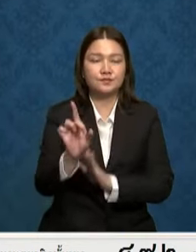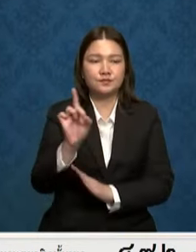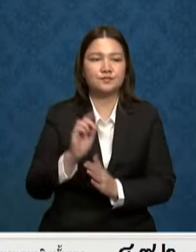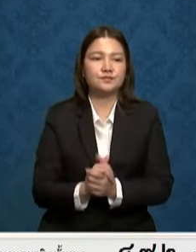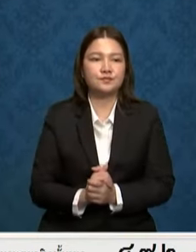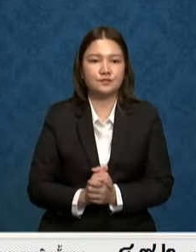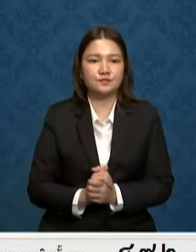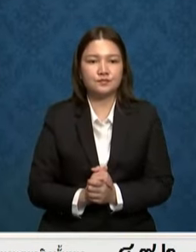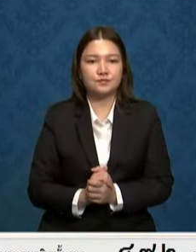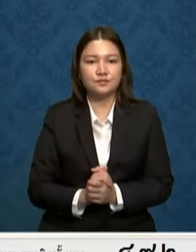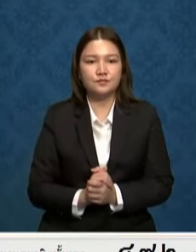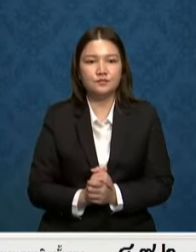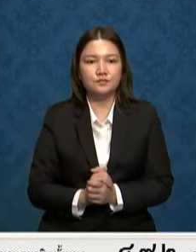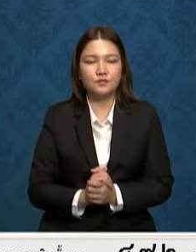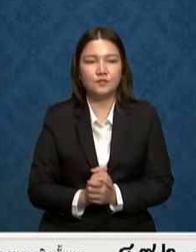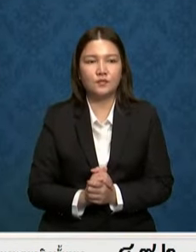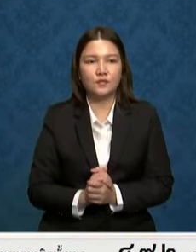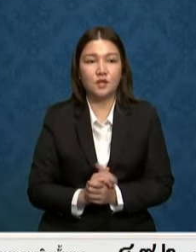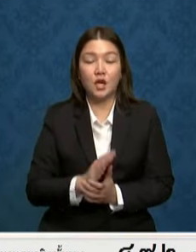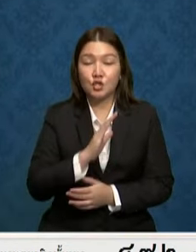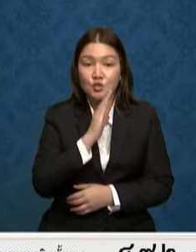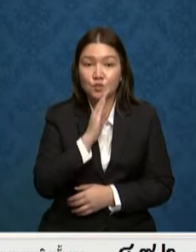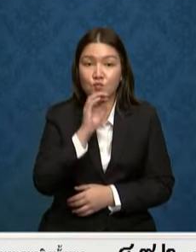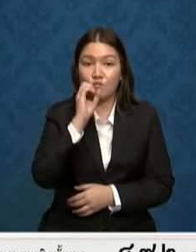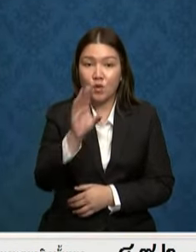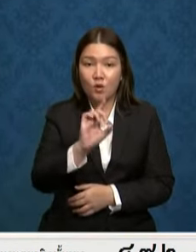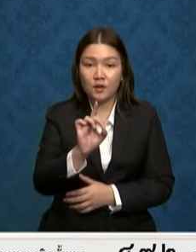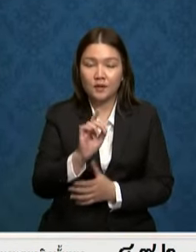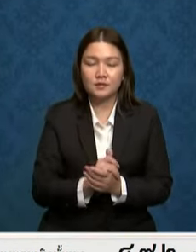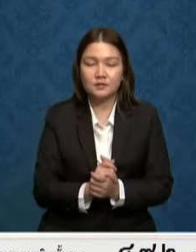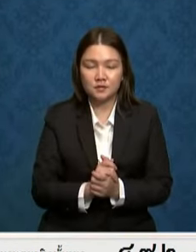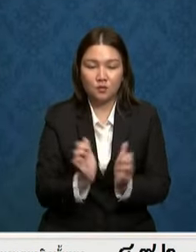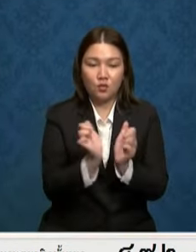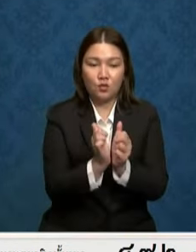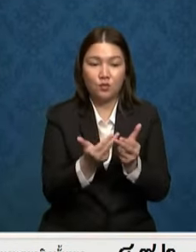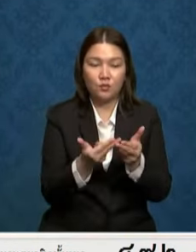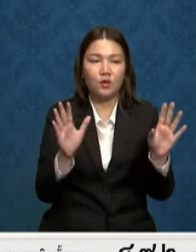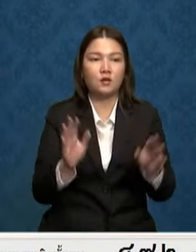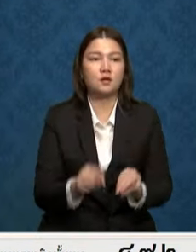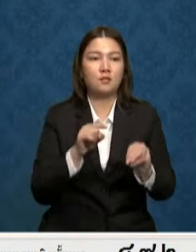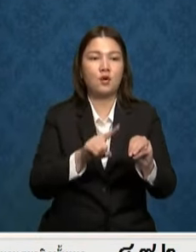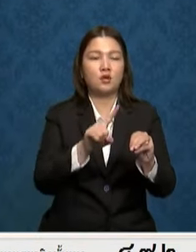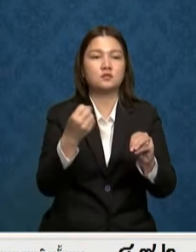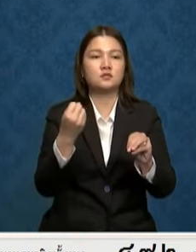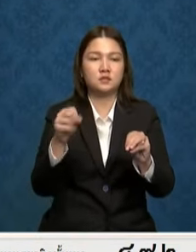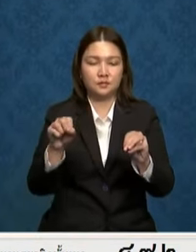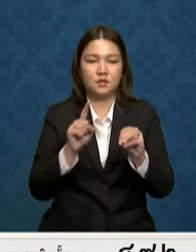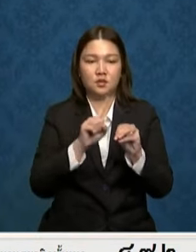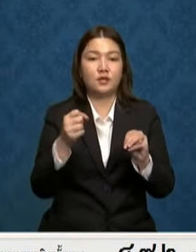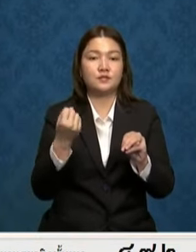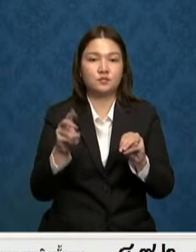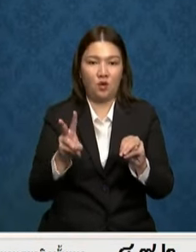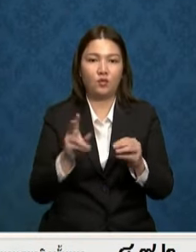เนี่ยคือถ้าเกิดเรายกเว้นนะเอ่อการนิรโทษกรรม11112นะ